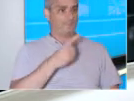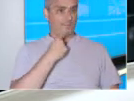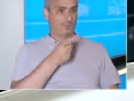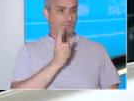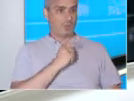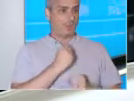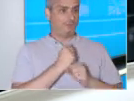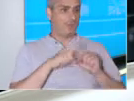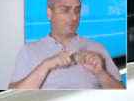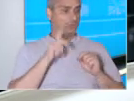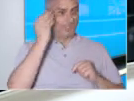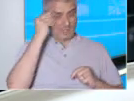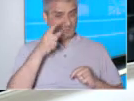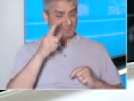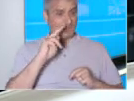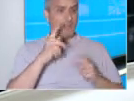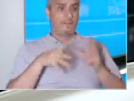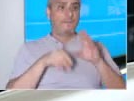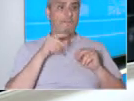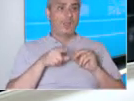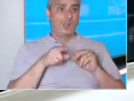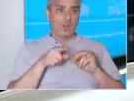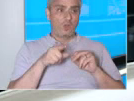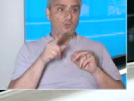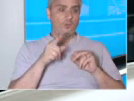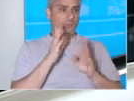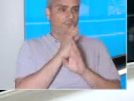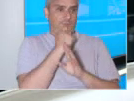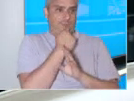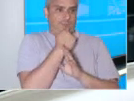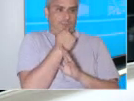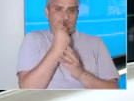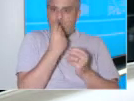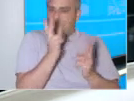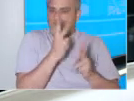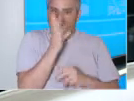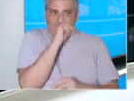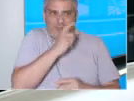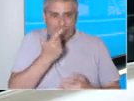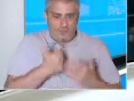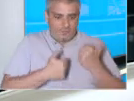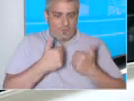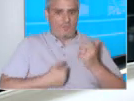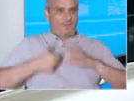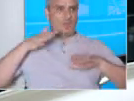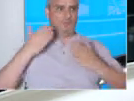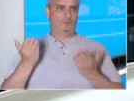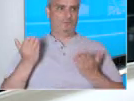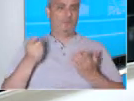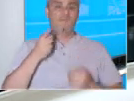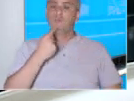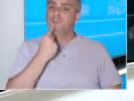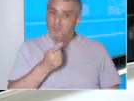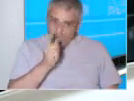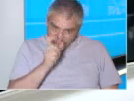אומר שהוא לא עשה שום טעות, צריך להזכיר שלאורך מערכת הבחירות, הוא הסתיר את עצמו, שזה דבר בלתי נתפס למועמד לראשות ממשלה. וזה